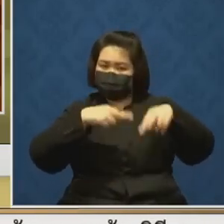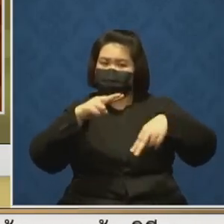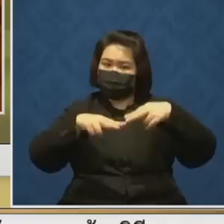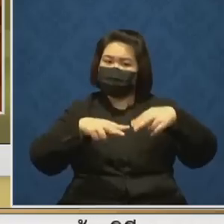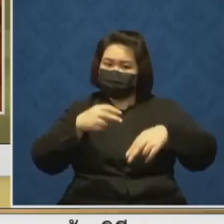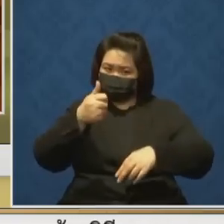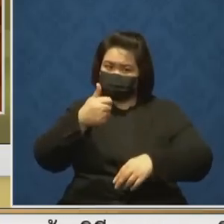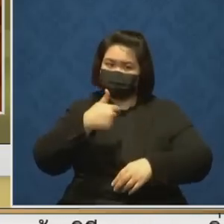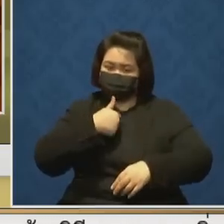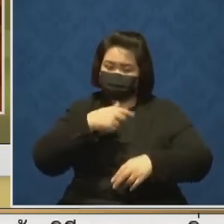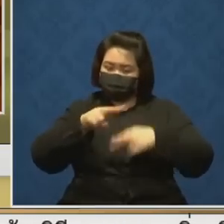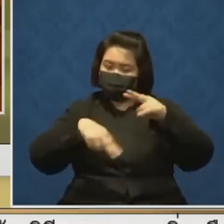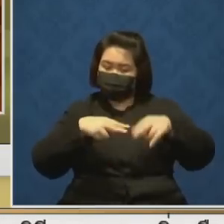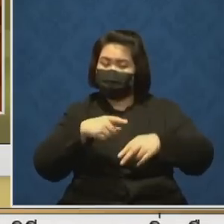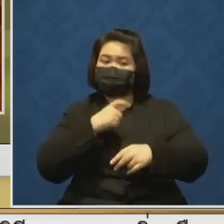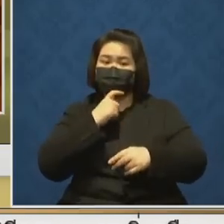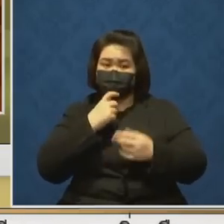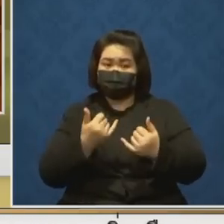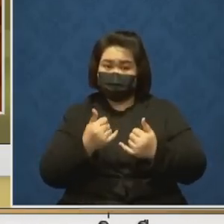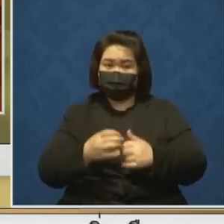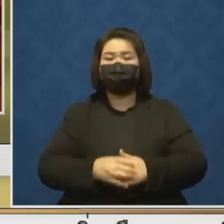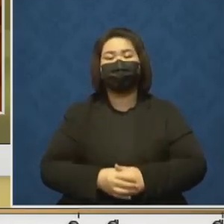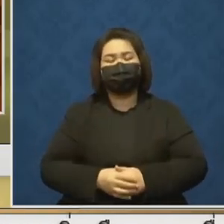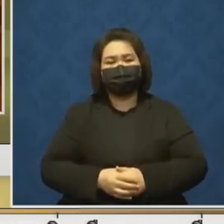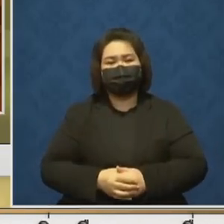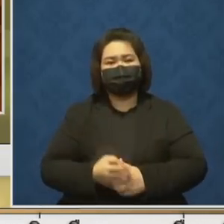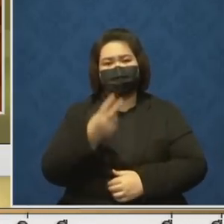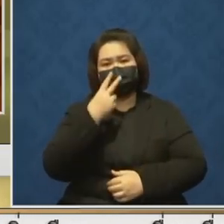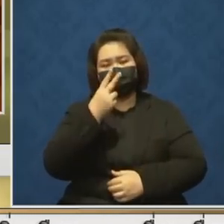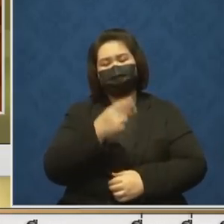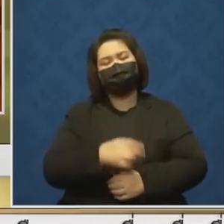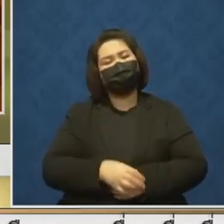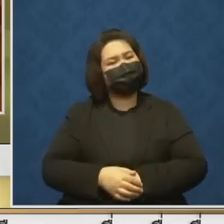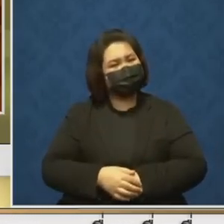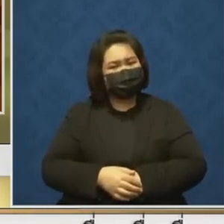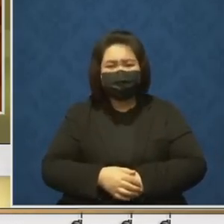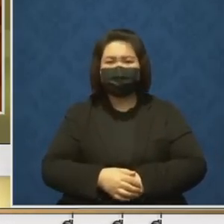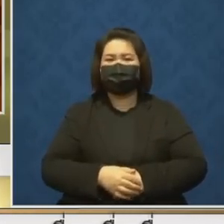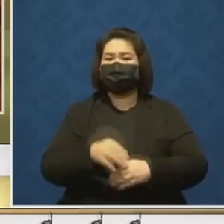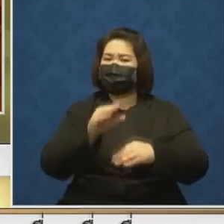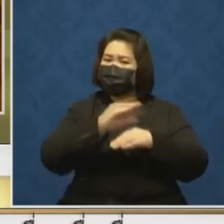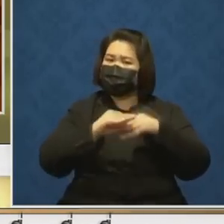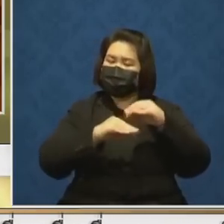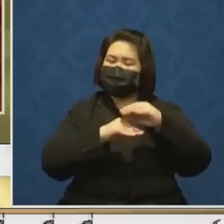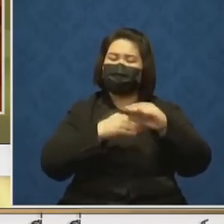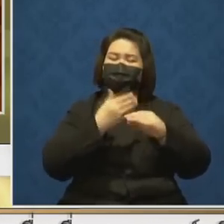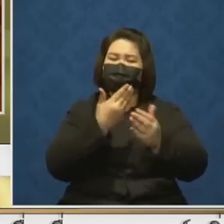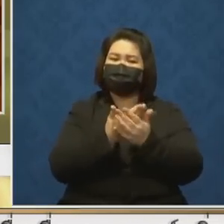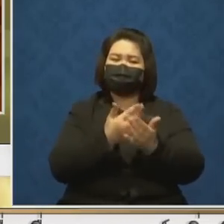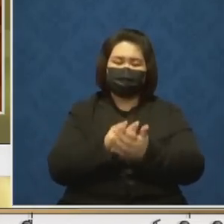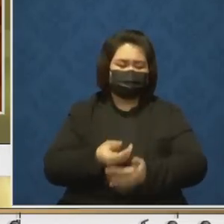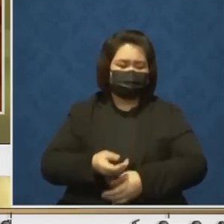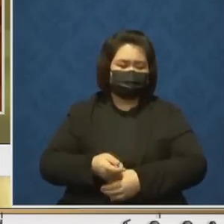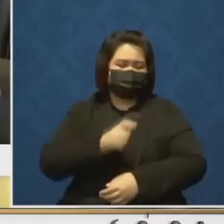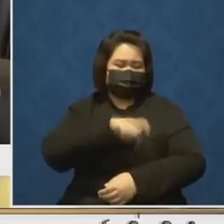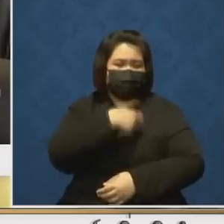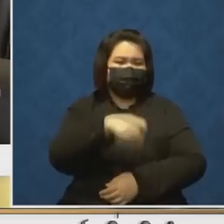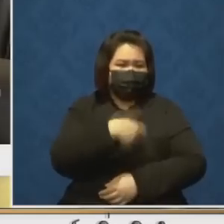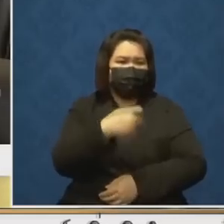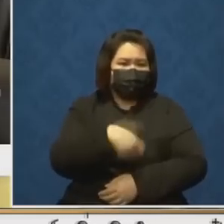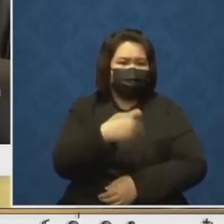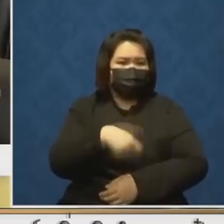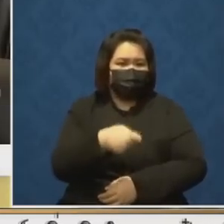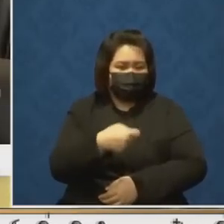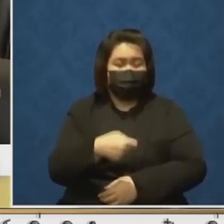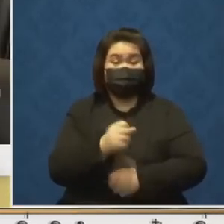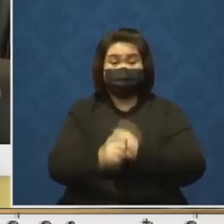ร้องค่ะแล้วก็พบวาช่างชัยงบประมาณกัอย่างรมัดระวงจริๆ่ะ ท่ประทานเพระแ่เริ่มต้นโครงการน